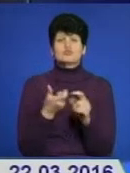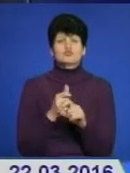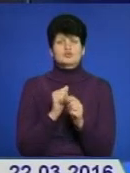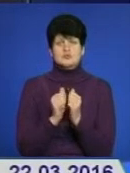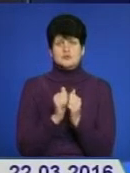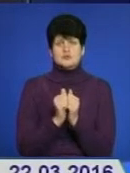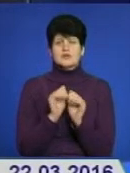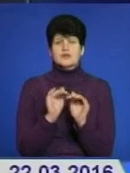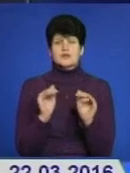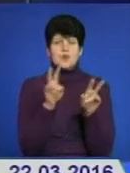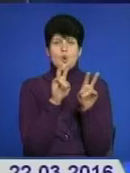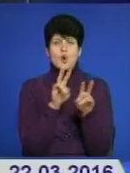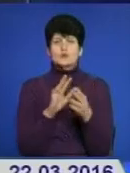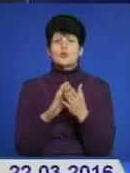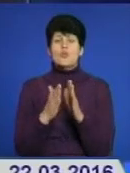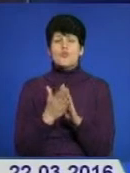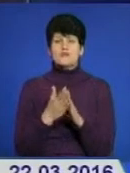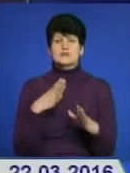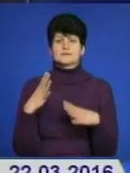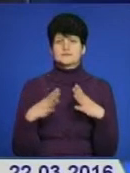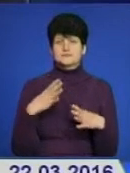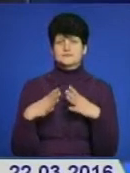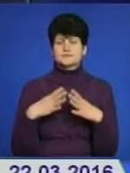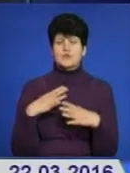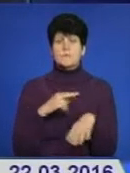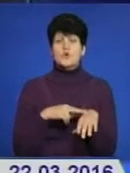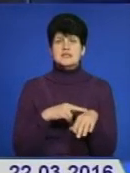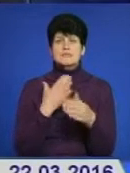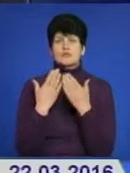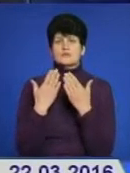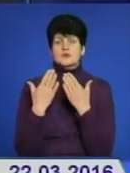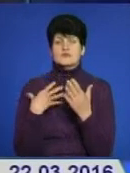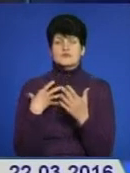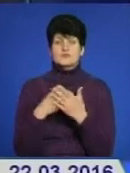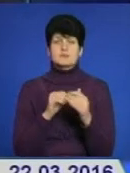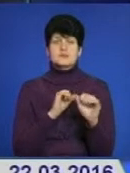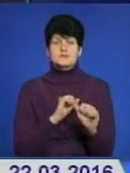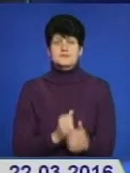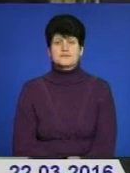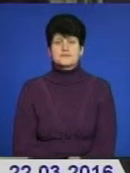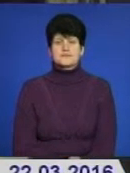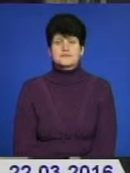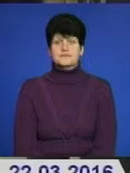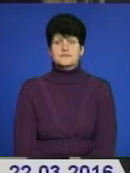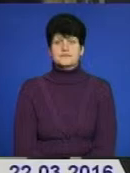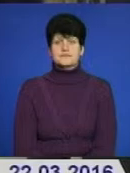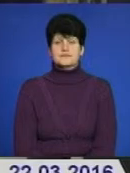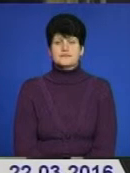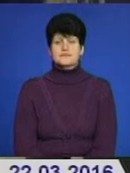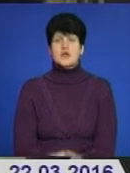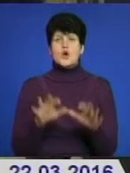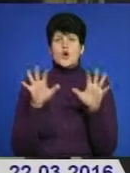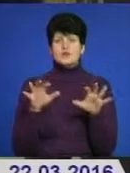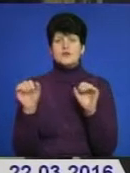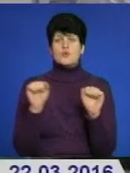часто. Діти оглянули умови, в яких тренуються поліцейські, та поспілкувалися зі своїми захисниками. Головне